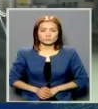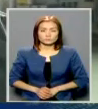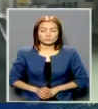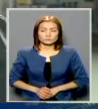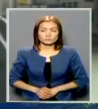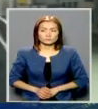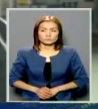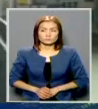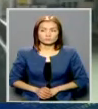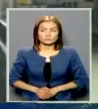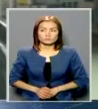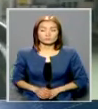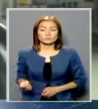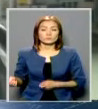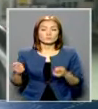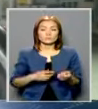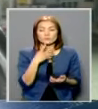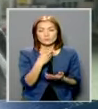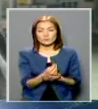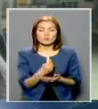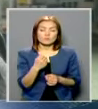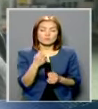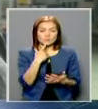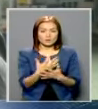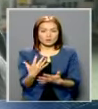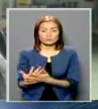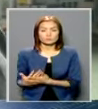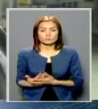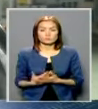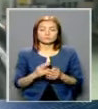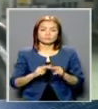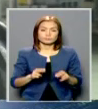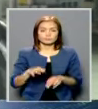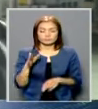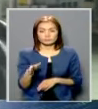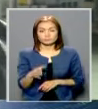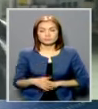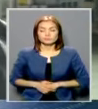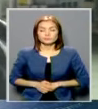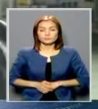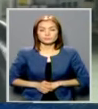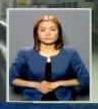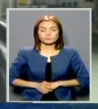Все вставляют свои товары, показывают, пропагандируют наши